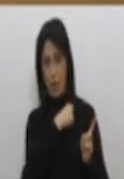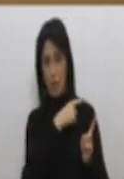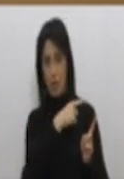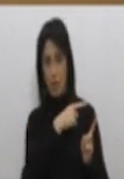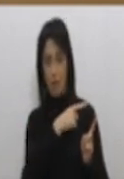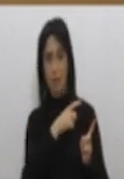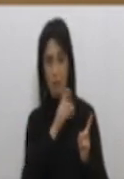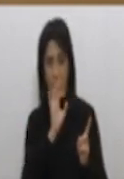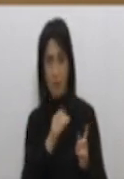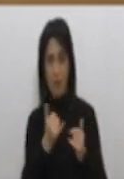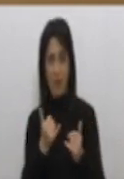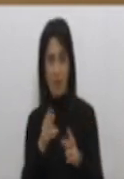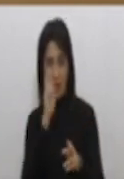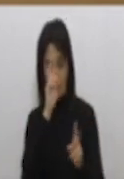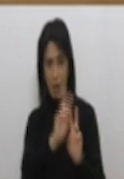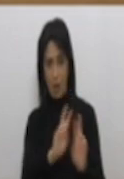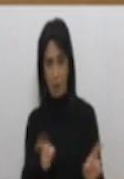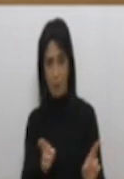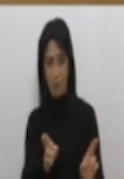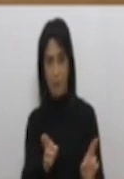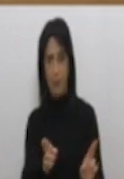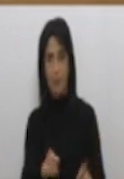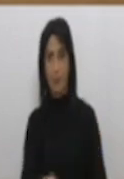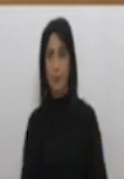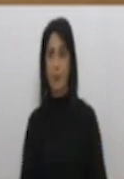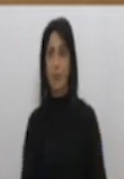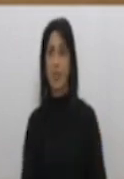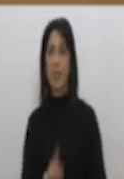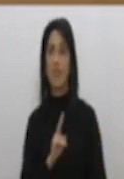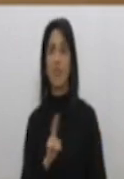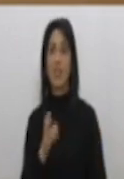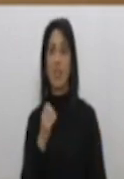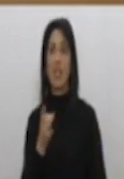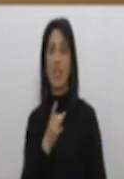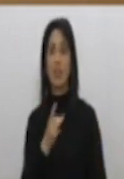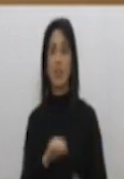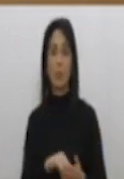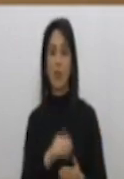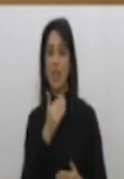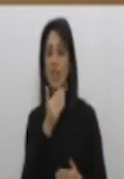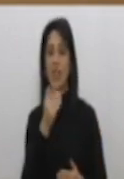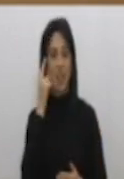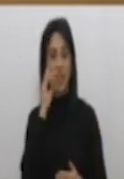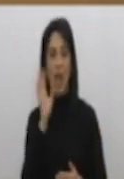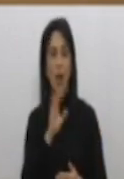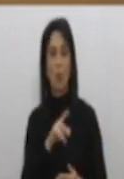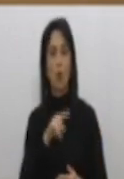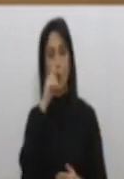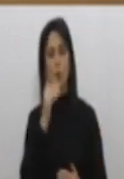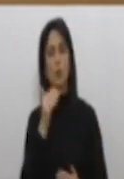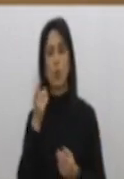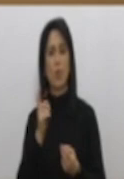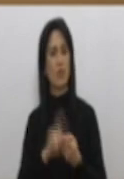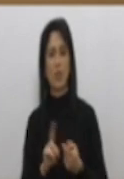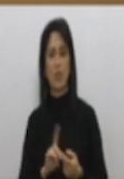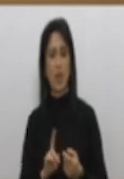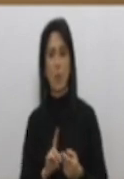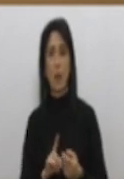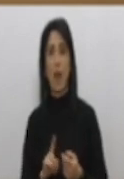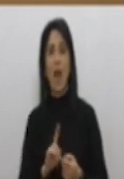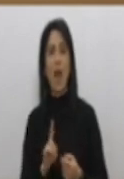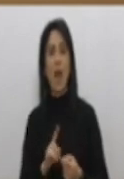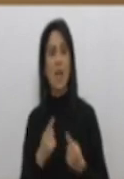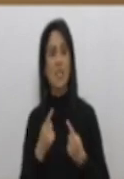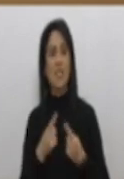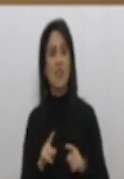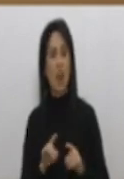ირაკლიმ და დღევანდელ ხელისუფლებასაც. და ვინაიდან კიდევ ერთხელ ვიმეორებ, თქვენ არ გონიხართ პრორუსები. რაღაცა